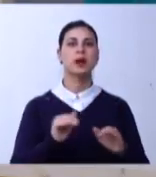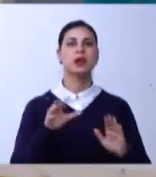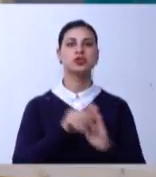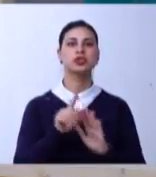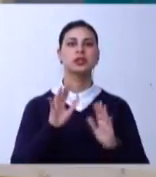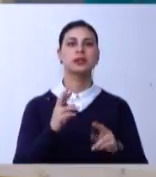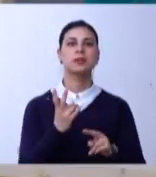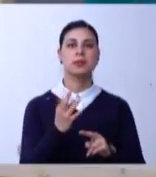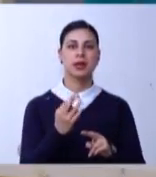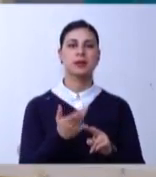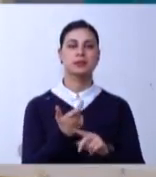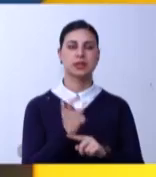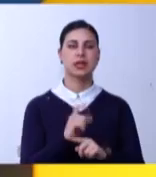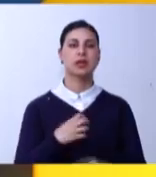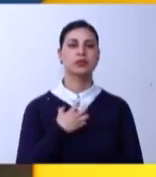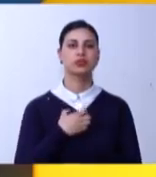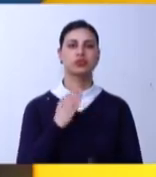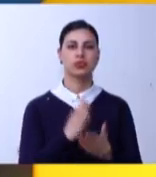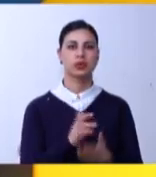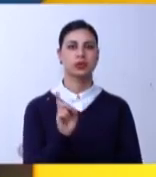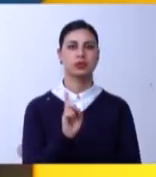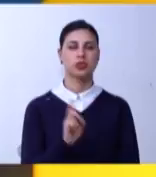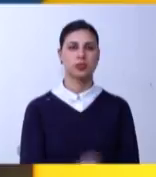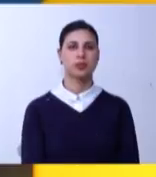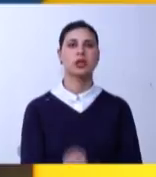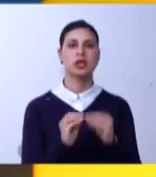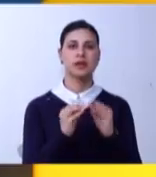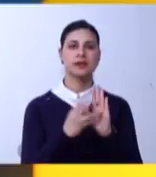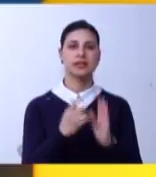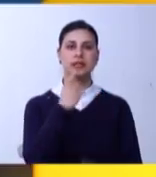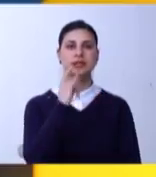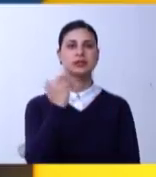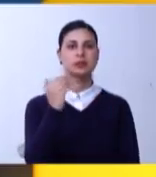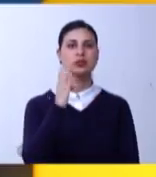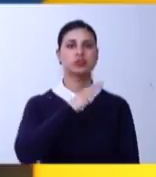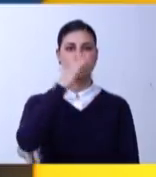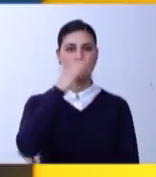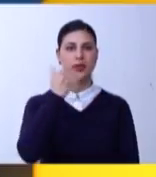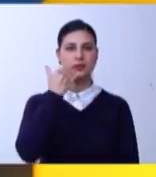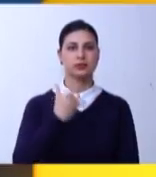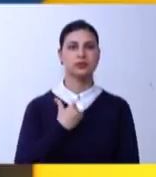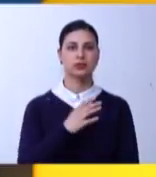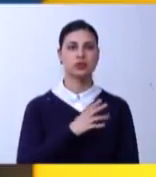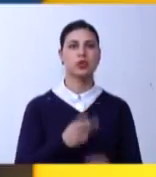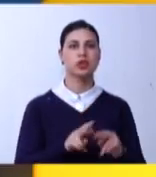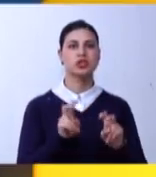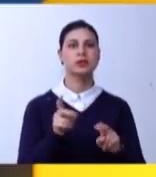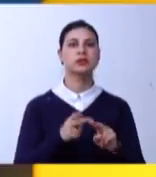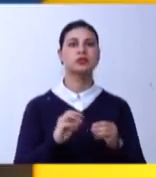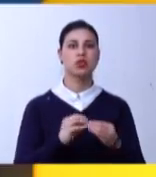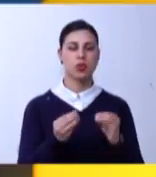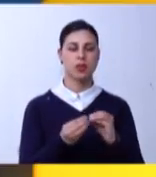მაგრამ ძალიან მნიშვნელოვანია, რომ იგივე 9 წლის ბავშვის მშობელი დაგვიკავშირდა. ეს ნიშნავს, რომ ეს